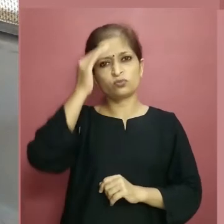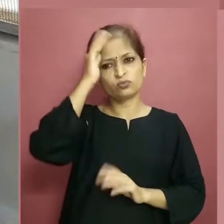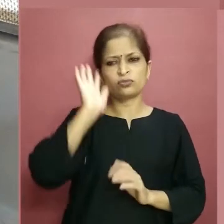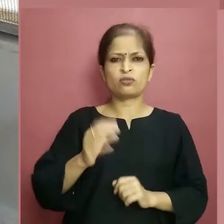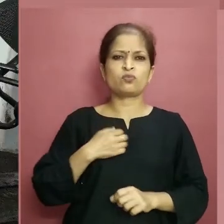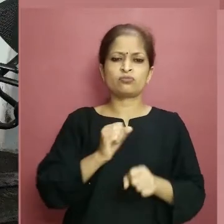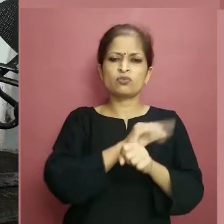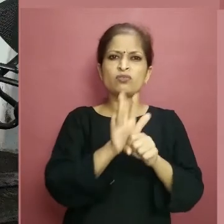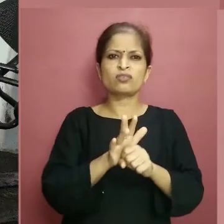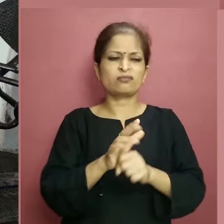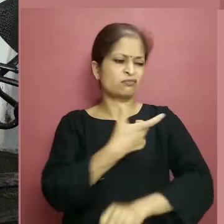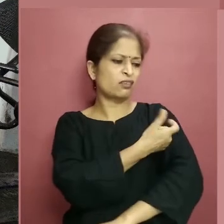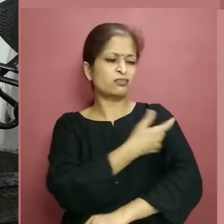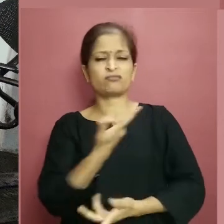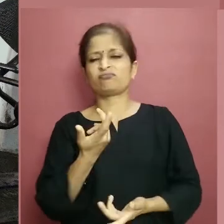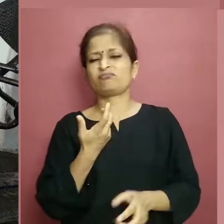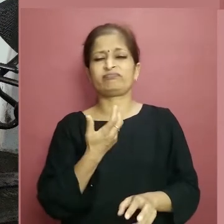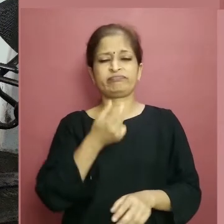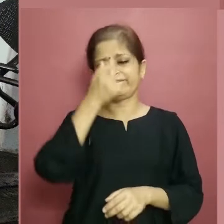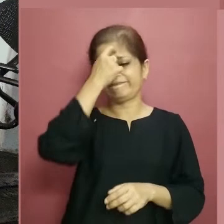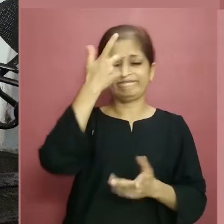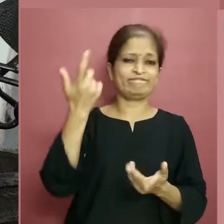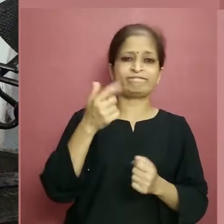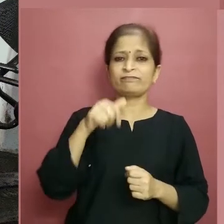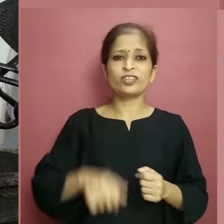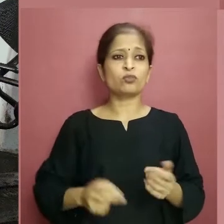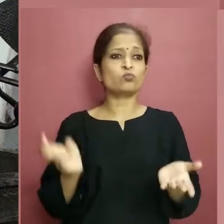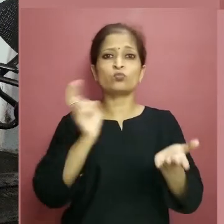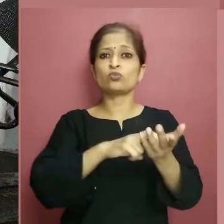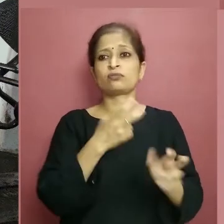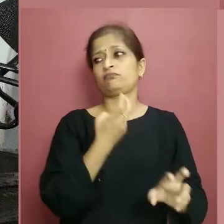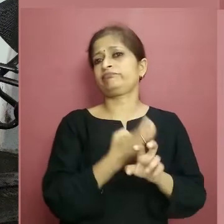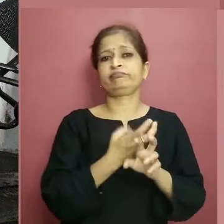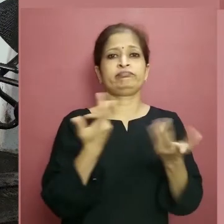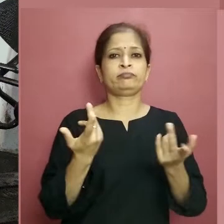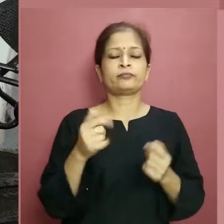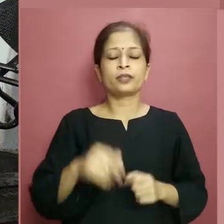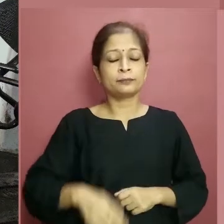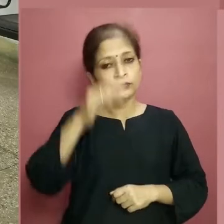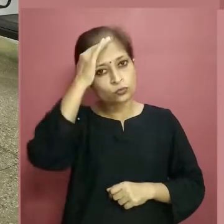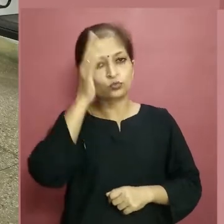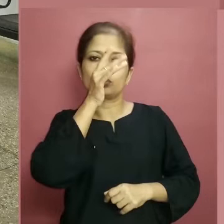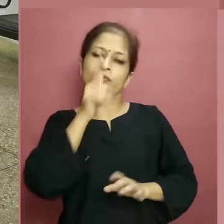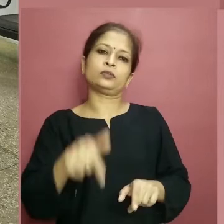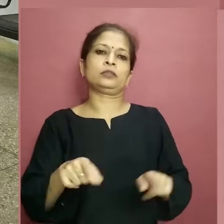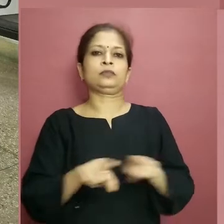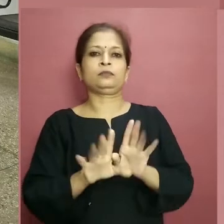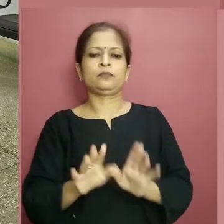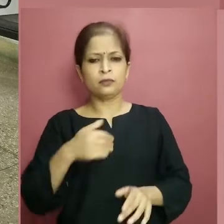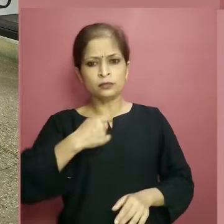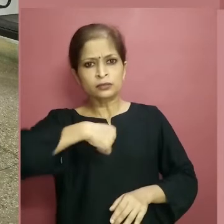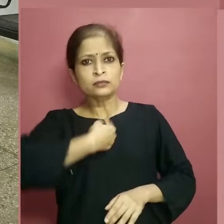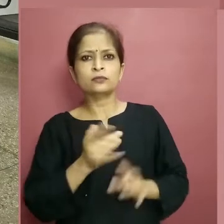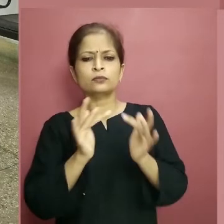तो है। पर मैंने तो सुना है कि कोविड का वैक्सीन लगवाने में भी बड़ा झंझट है। इसकी बुकिंग करना बहुत ही मुश्किल है। तारा, ये भी